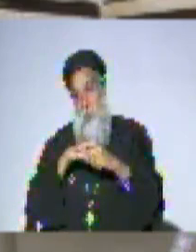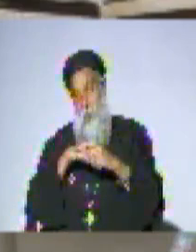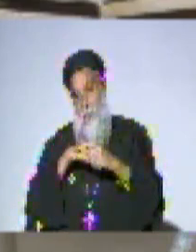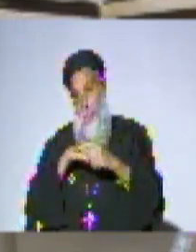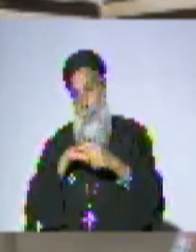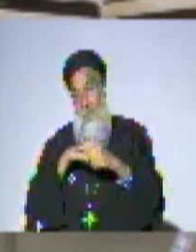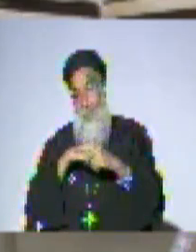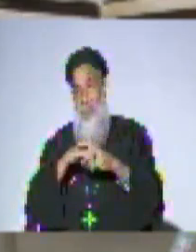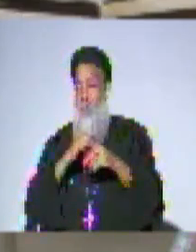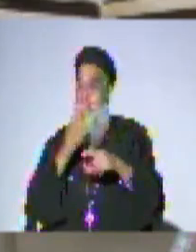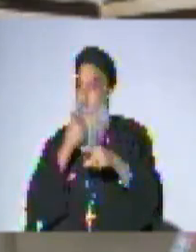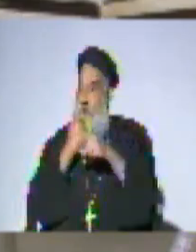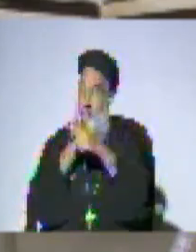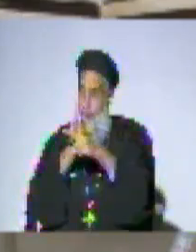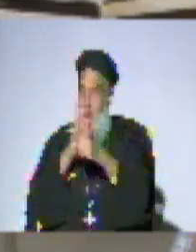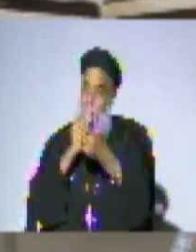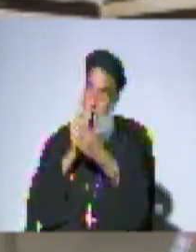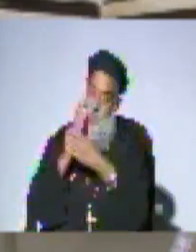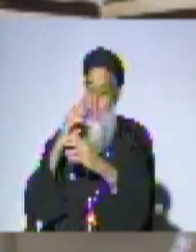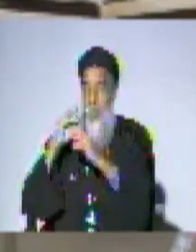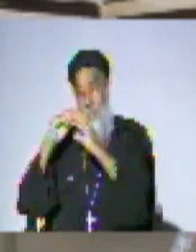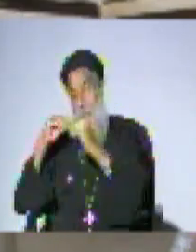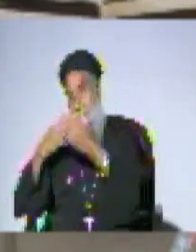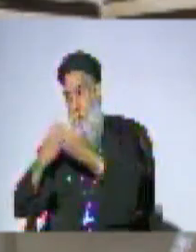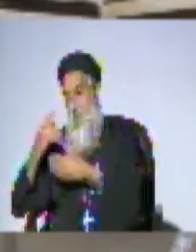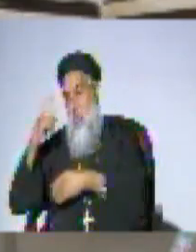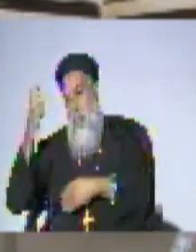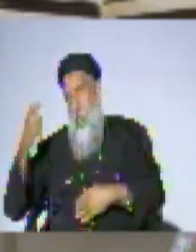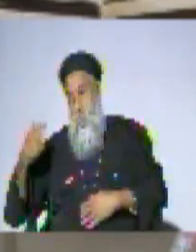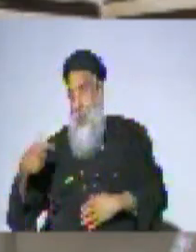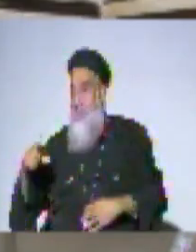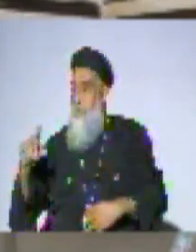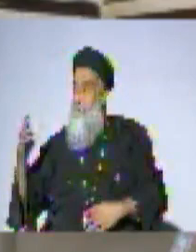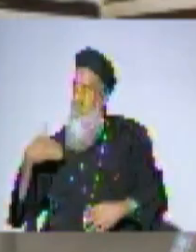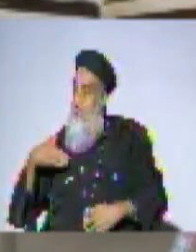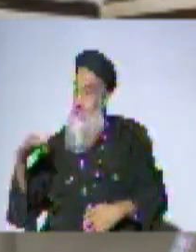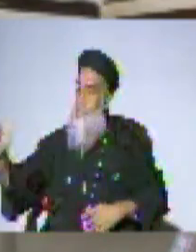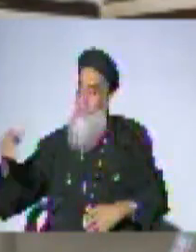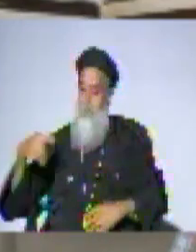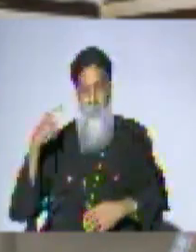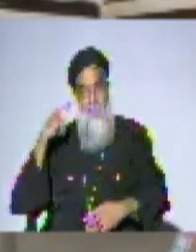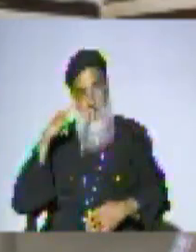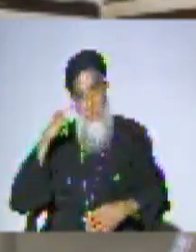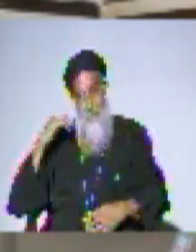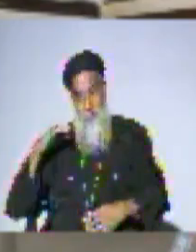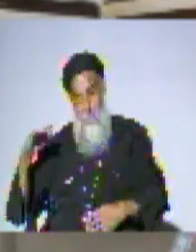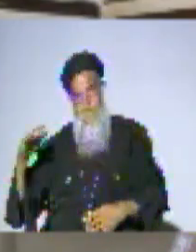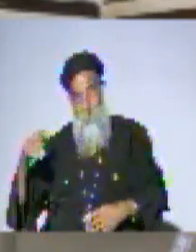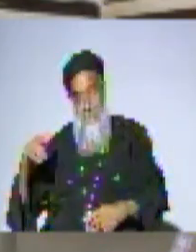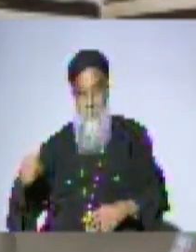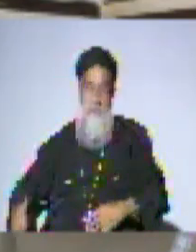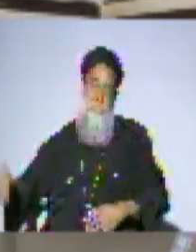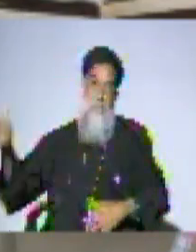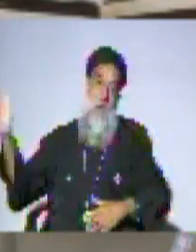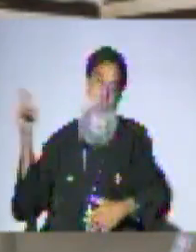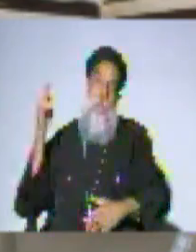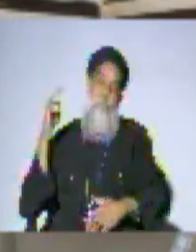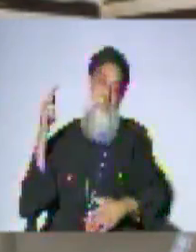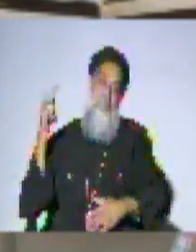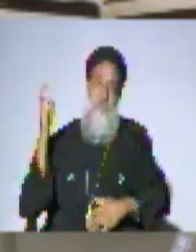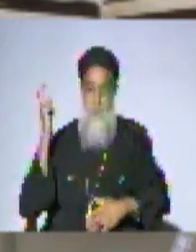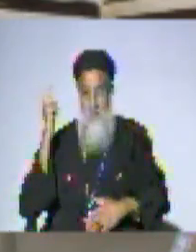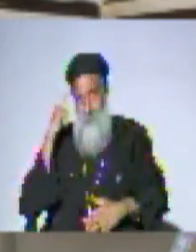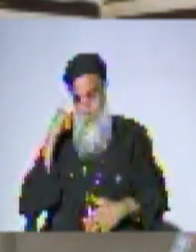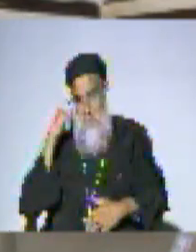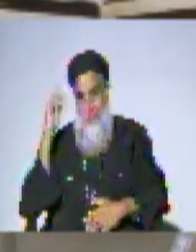ان اخطأ اليك اخوك اذهب وعاتبه وحدكما، فان سمع منك فقد ربحت اخاك. هو ده